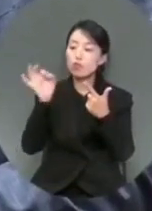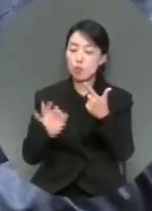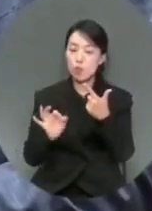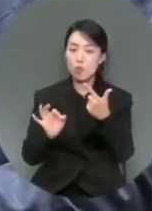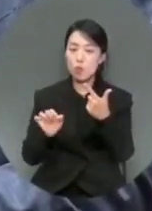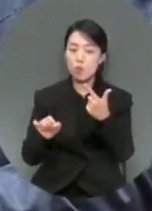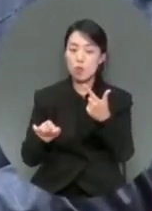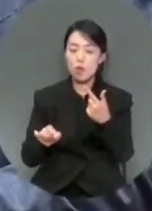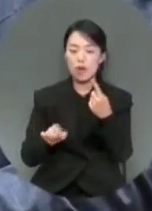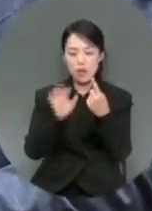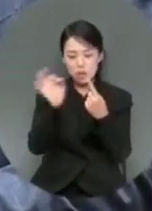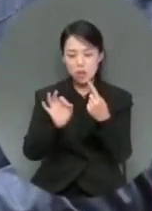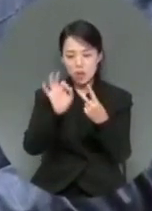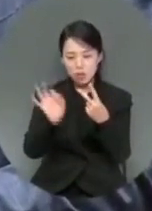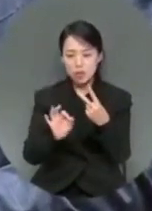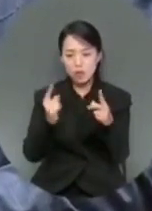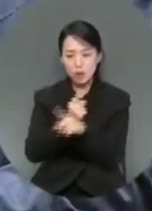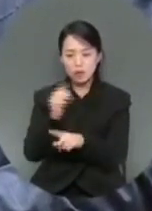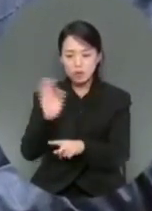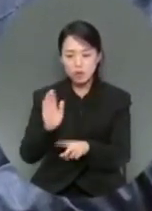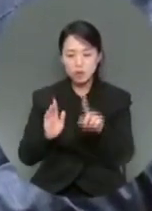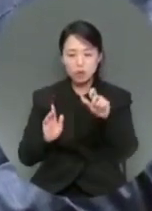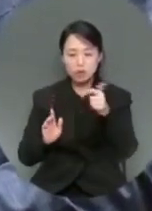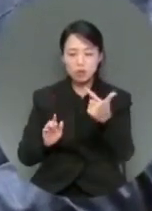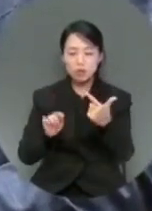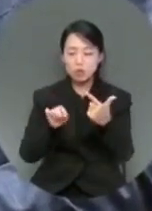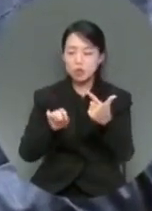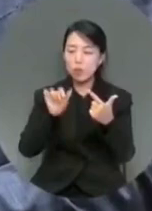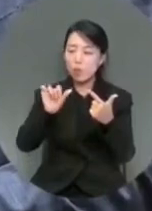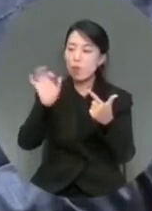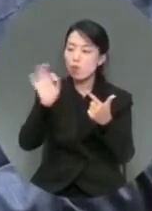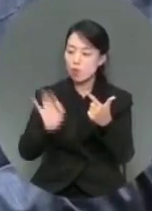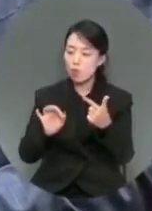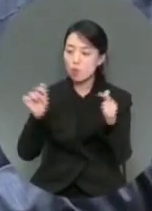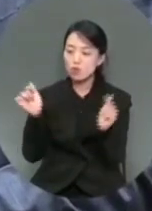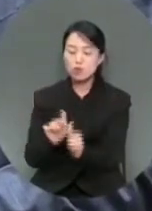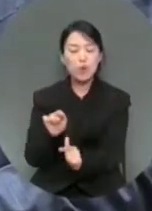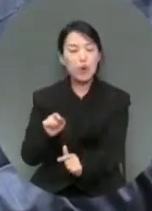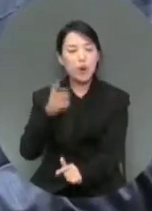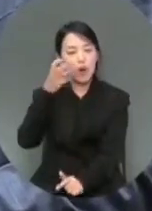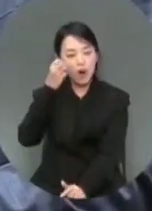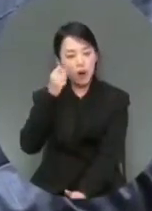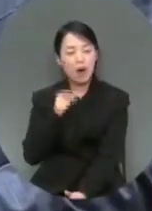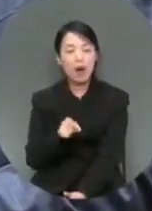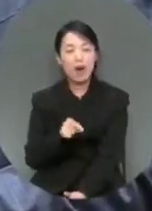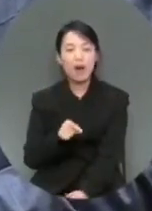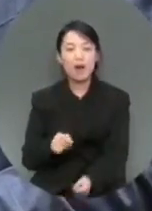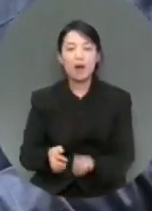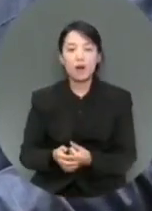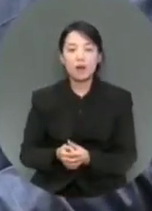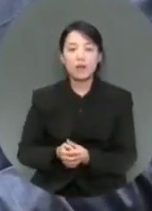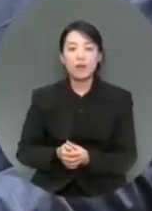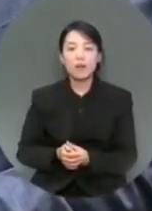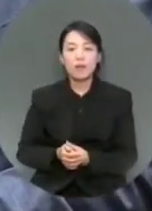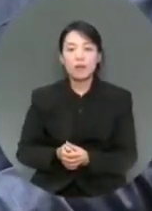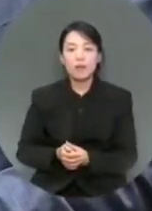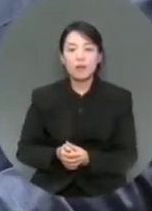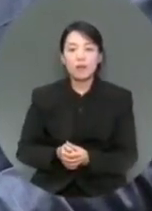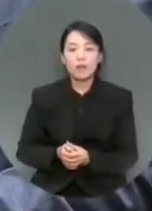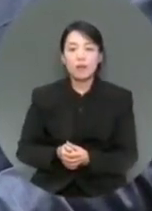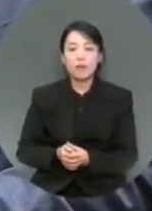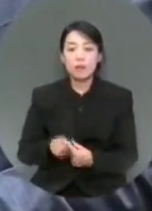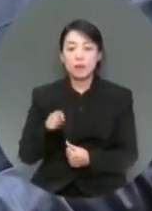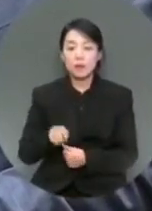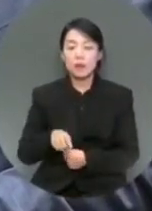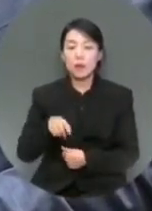5%도 아니고 이렇게 한다는 건 저는 도저히 이건 뭐 이해할 수가 없는 거죠. 그렇지 않겠습니까? 그것도 이것도 보면 저